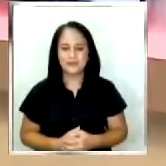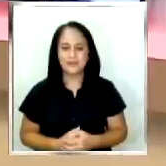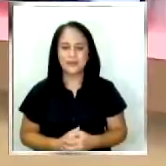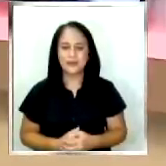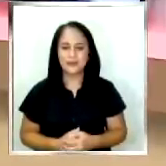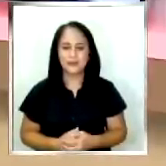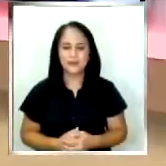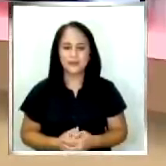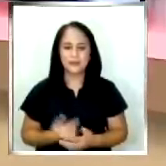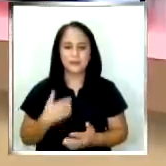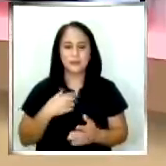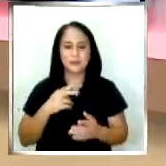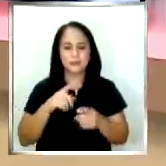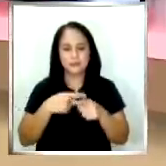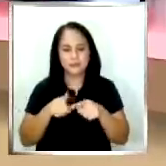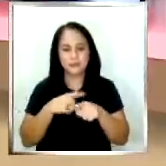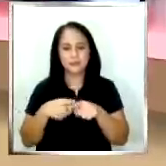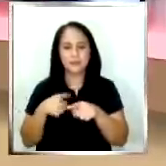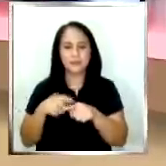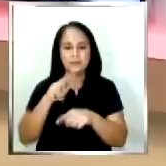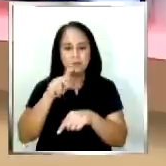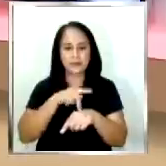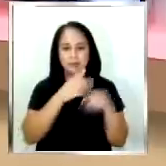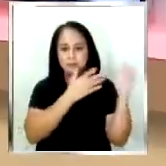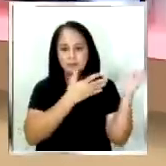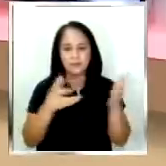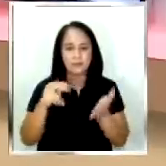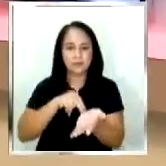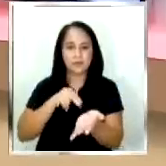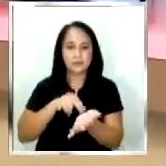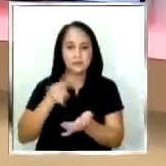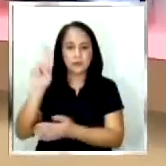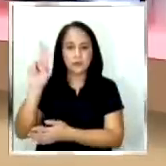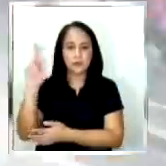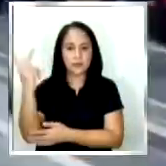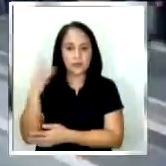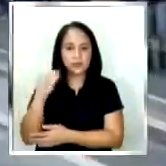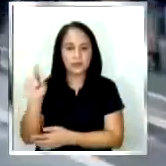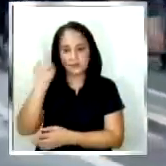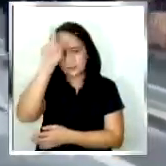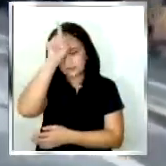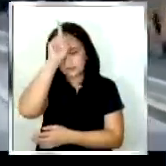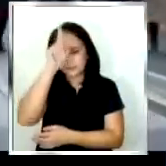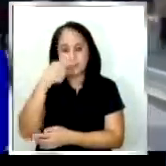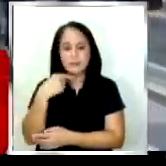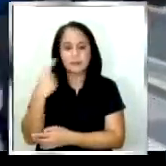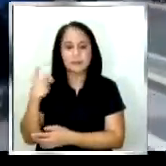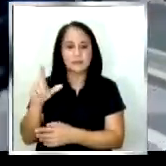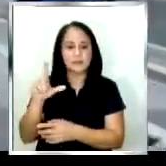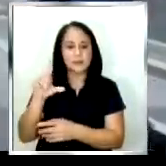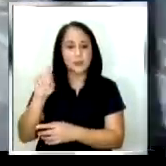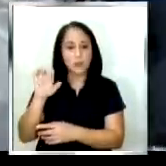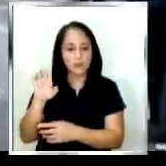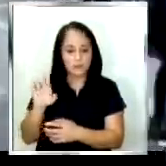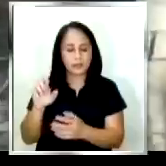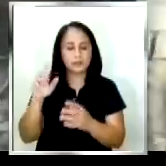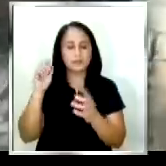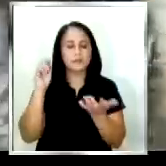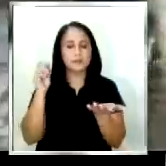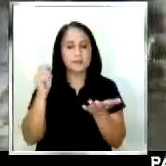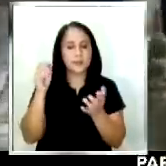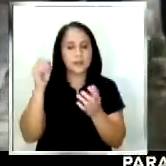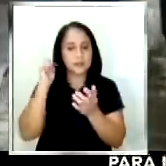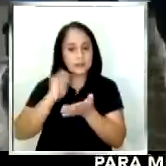Dadahan-dahanin ng Pilipinas ang pagpapadala ng mga nurse sa United Kingdom at Germany. Ayon kay Labor Secretary Silvestre Bello III, imbis